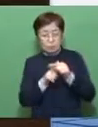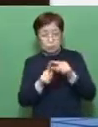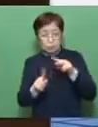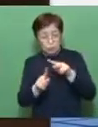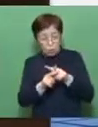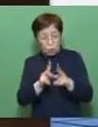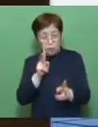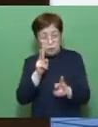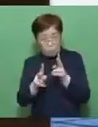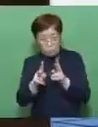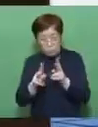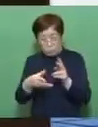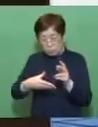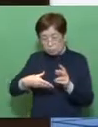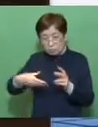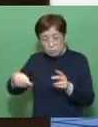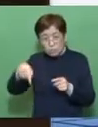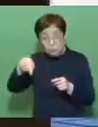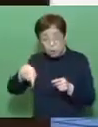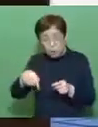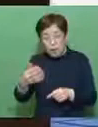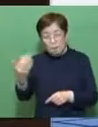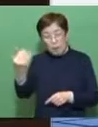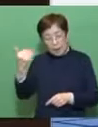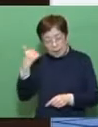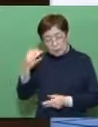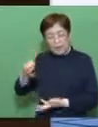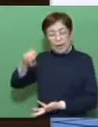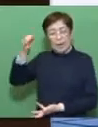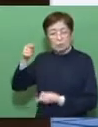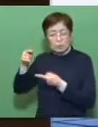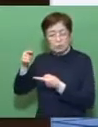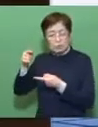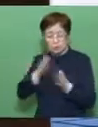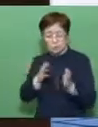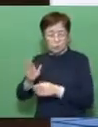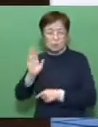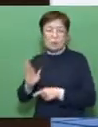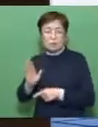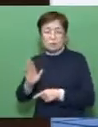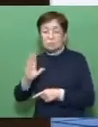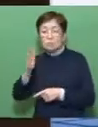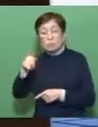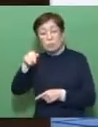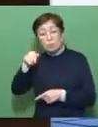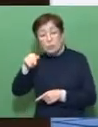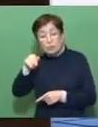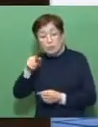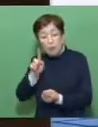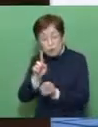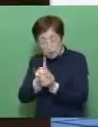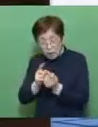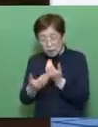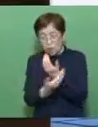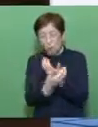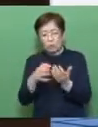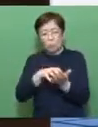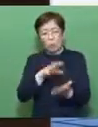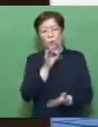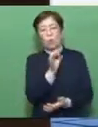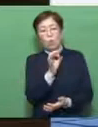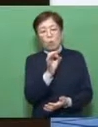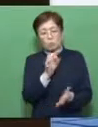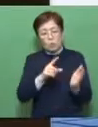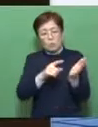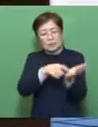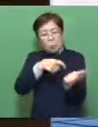3000億円でリーマンショック前の水準にしましたが保証量と利率を大幅に引き下げました